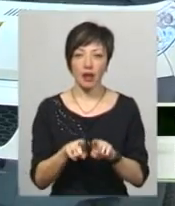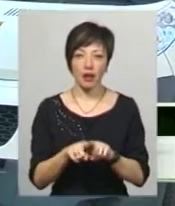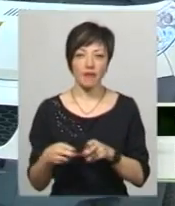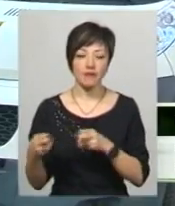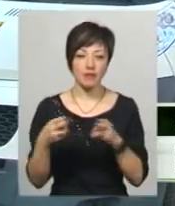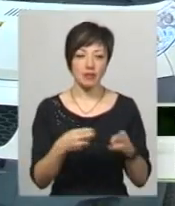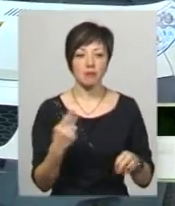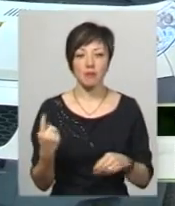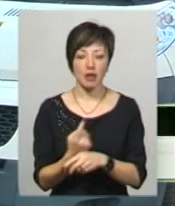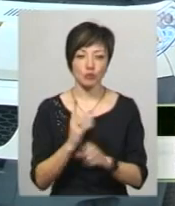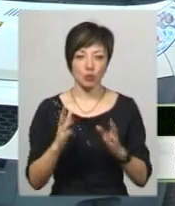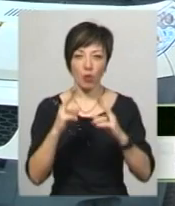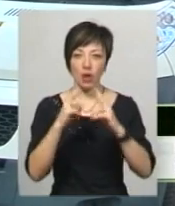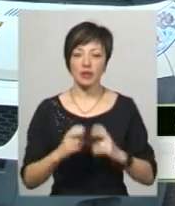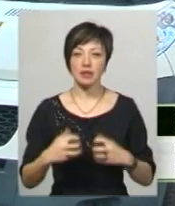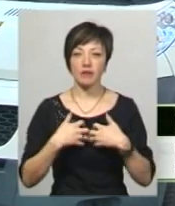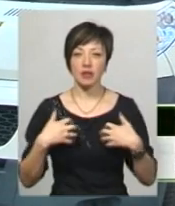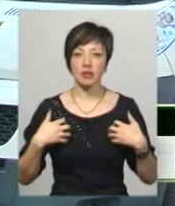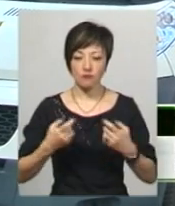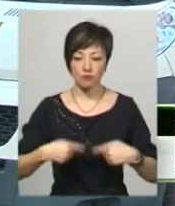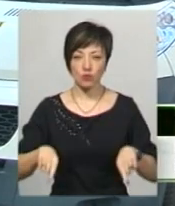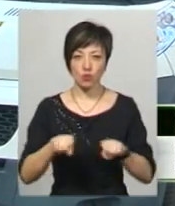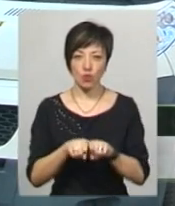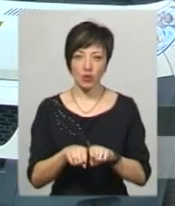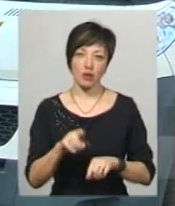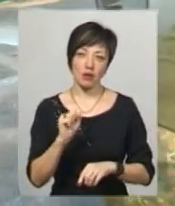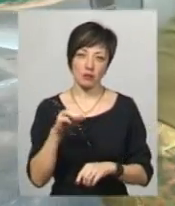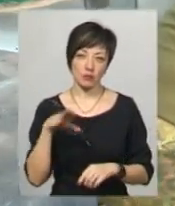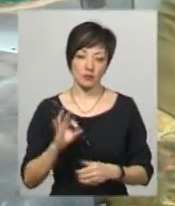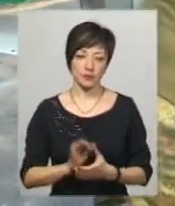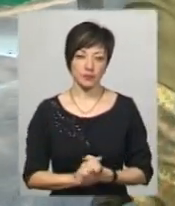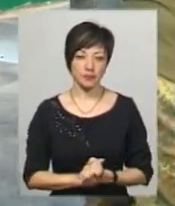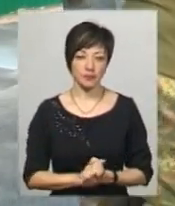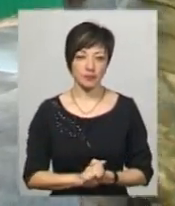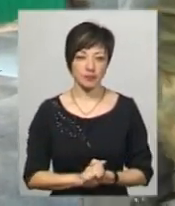виїзд, вперше будемо оглядати тварин в зоні операції об'єднаних сил.